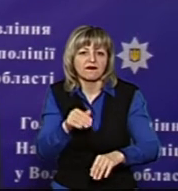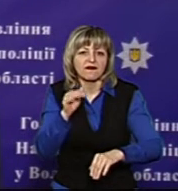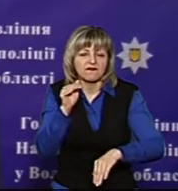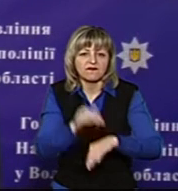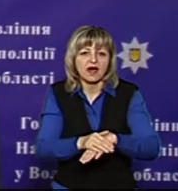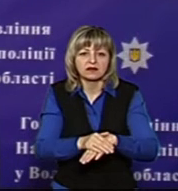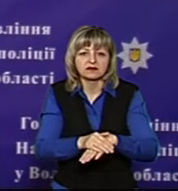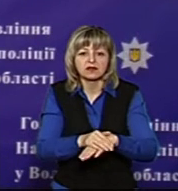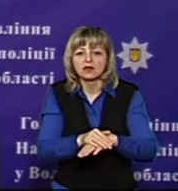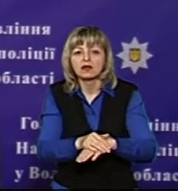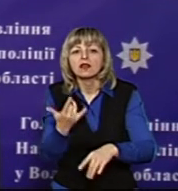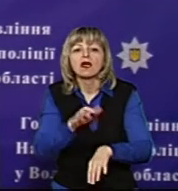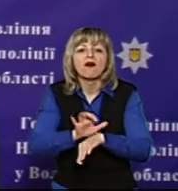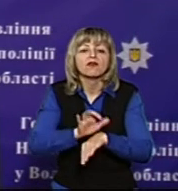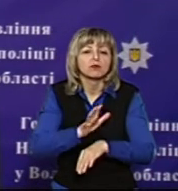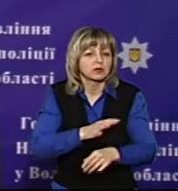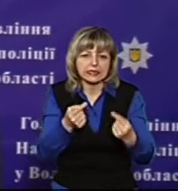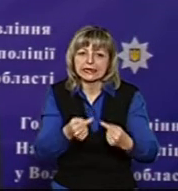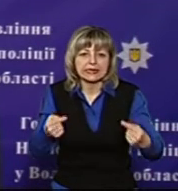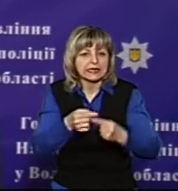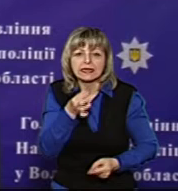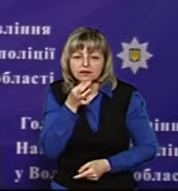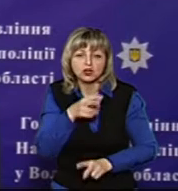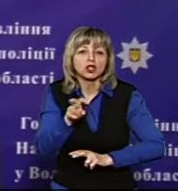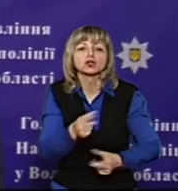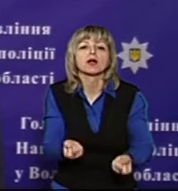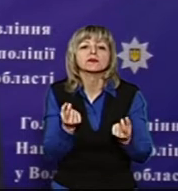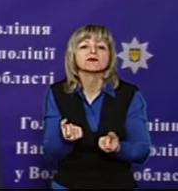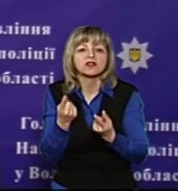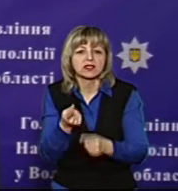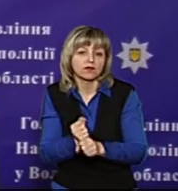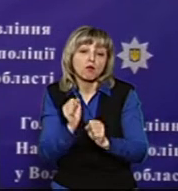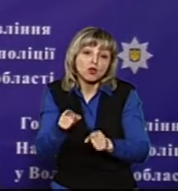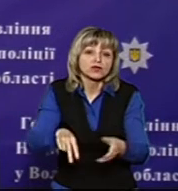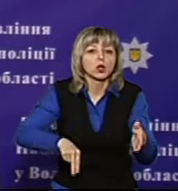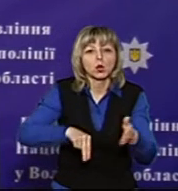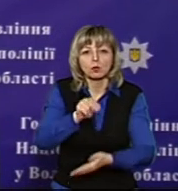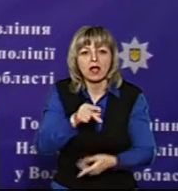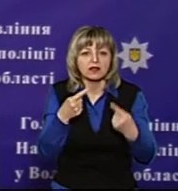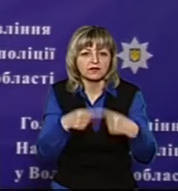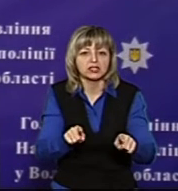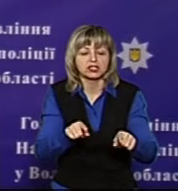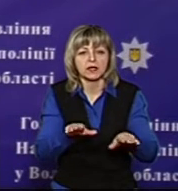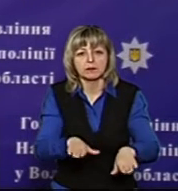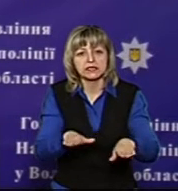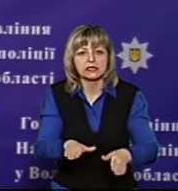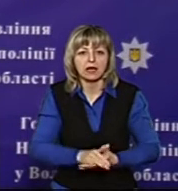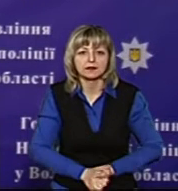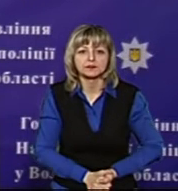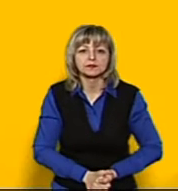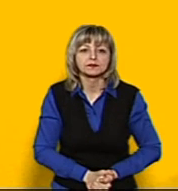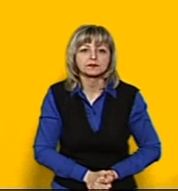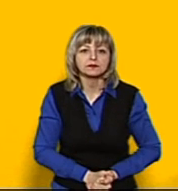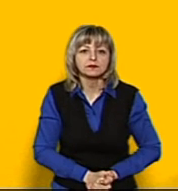виготовлення не встановлений. Шукаємо шляхи надходження. Можливо, вони закупляли його в інших містах.